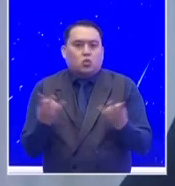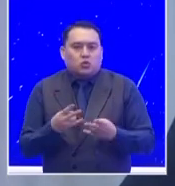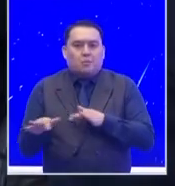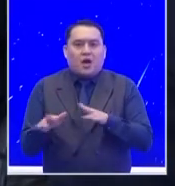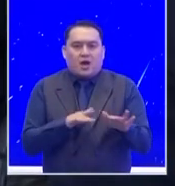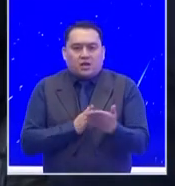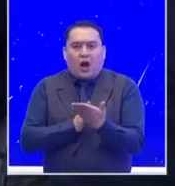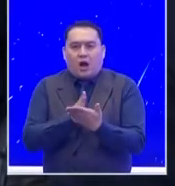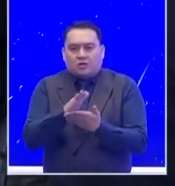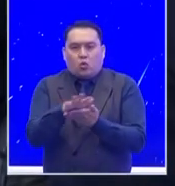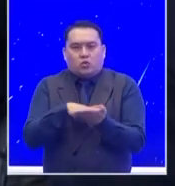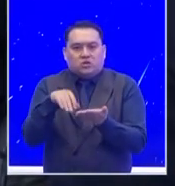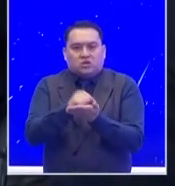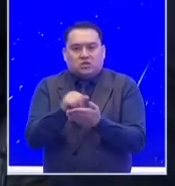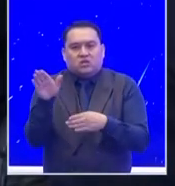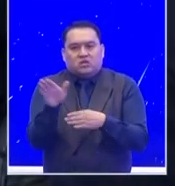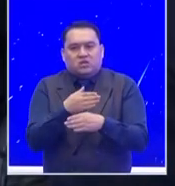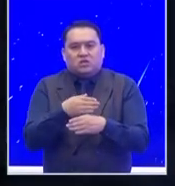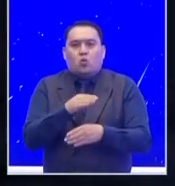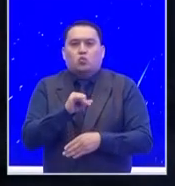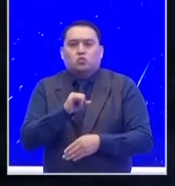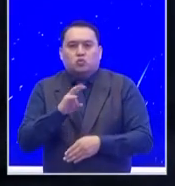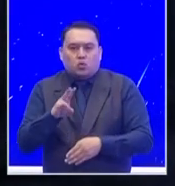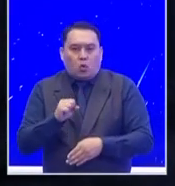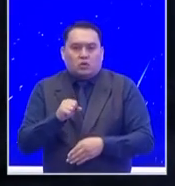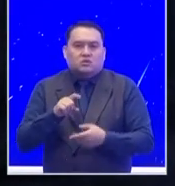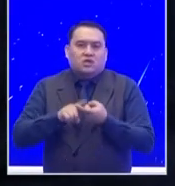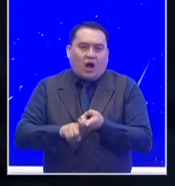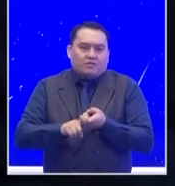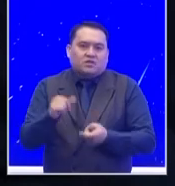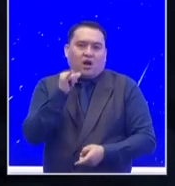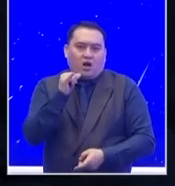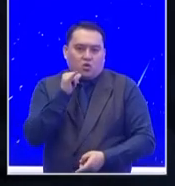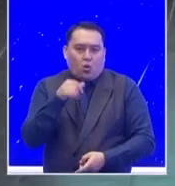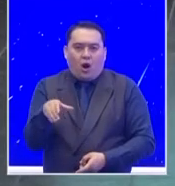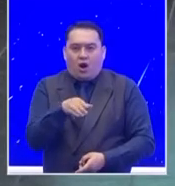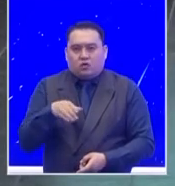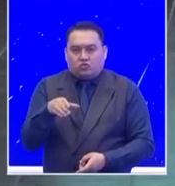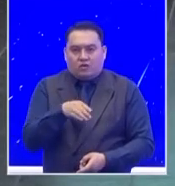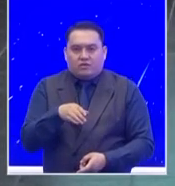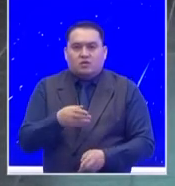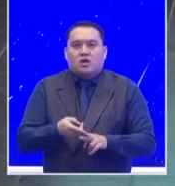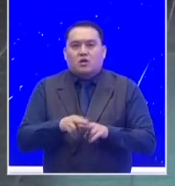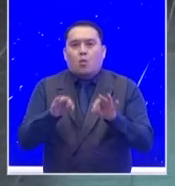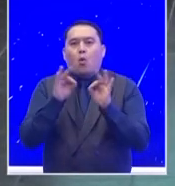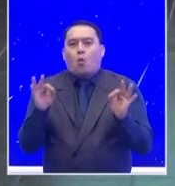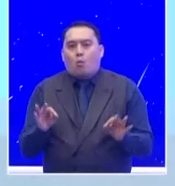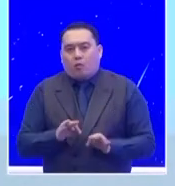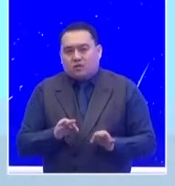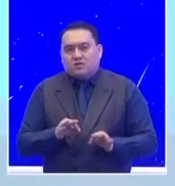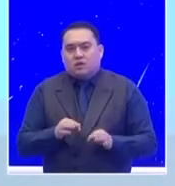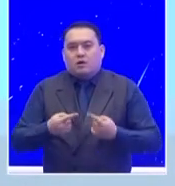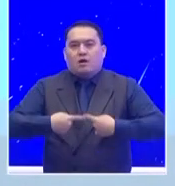Мероприятие направлено на искоренение среди сотрудников УСО зависимость от никотиновых и алкогольных веществ. Таким образом,